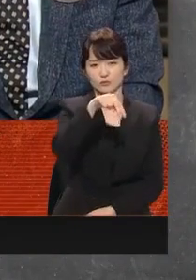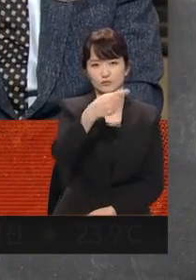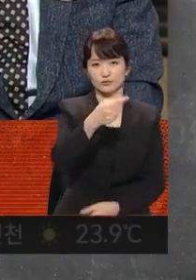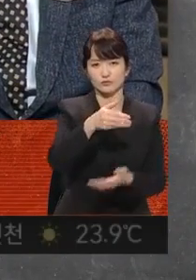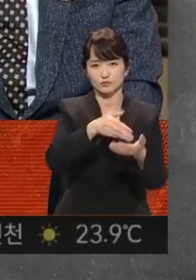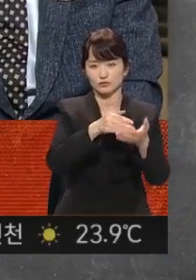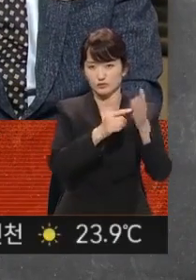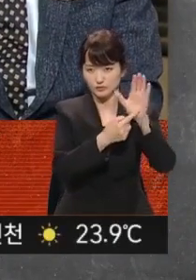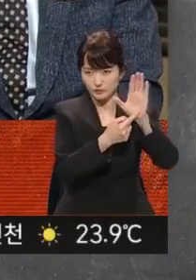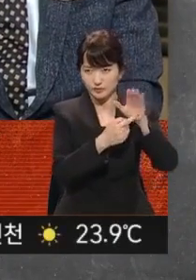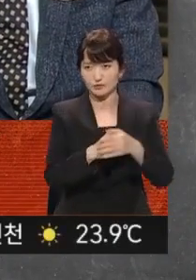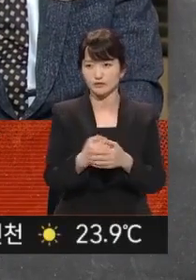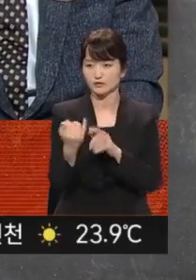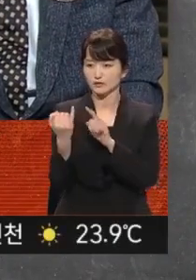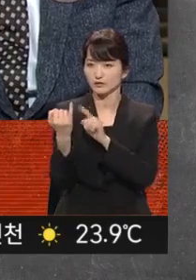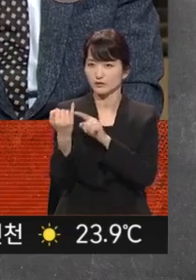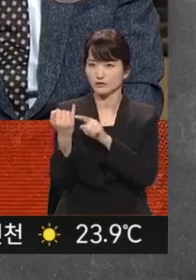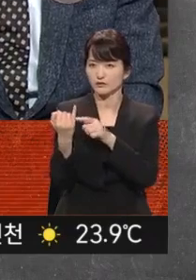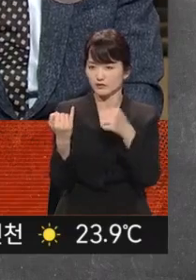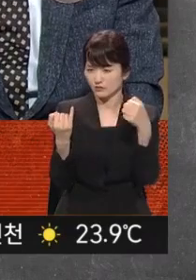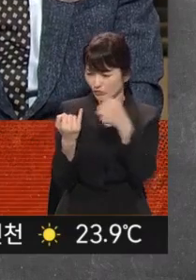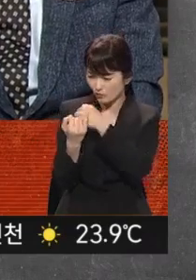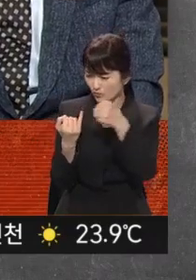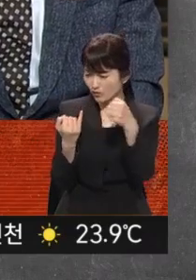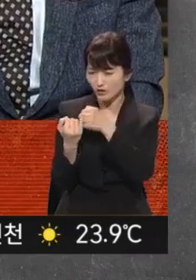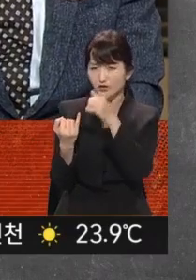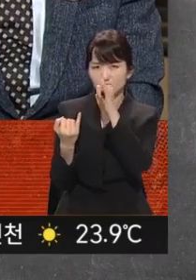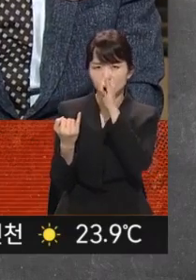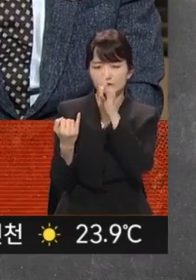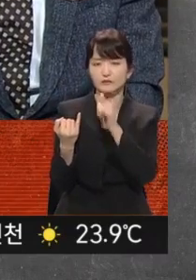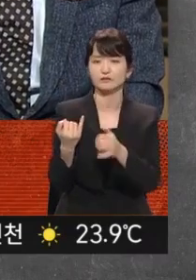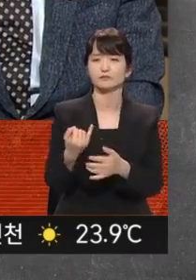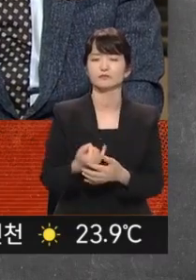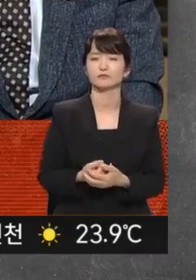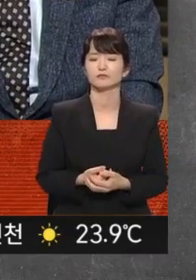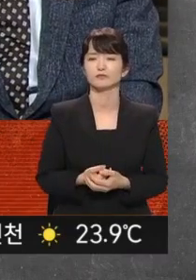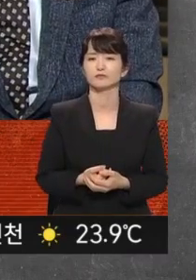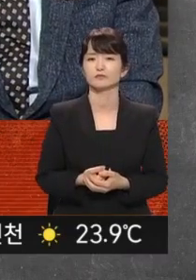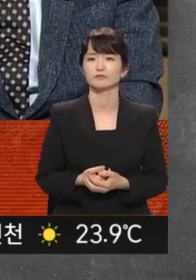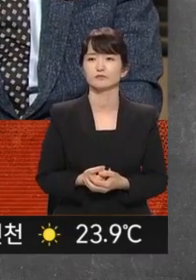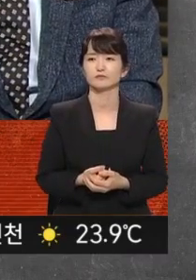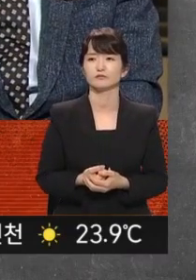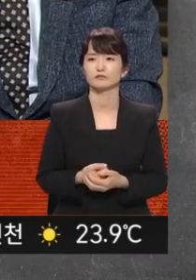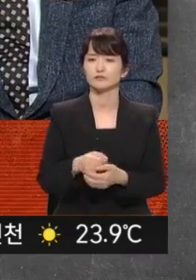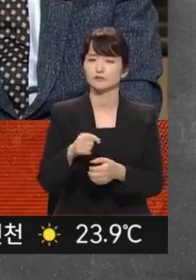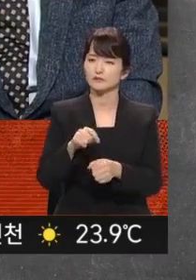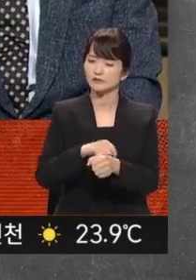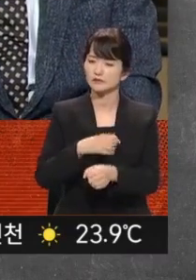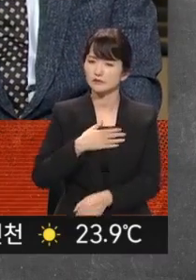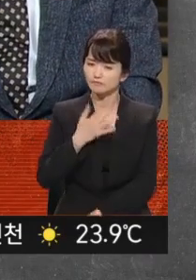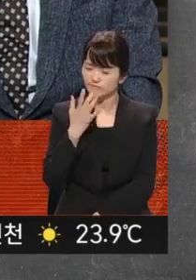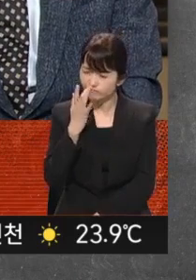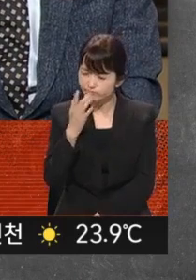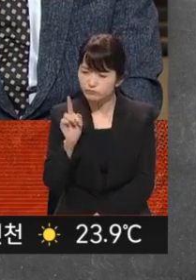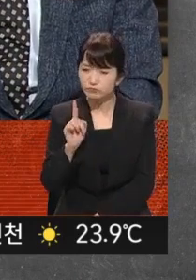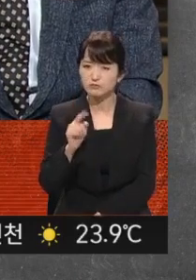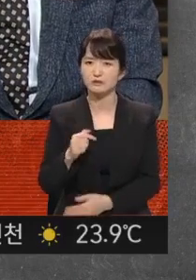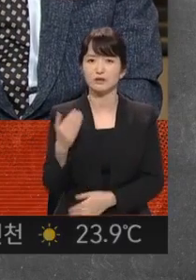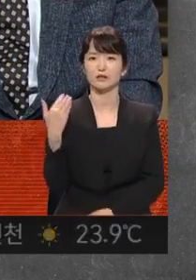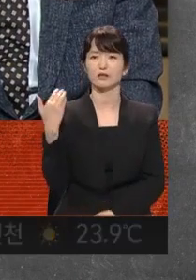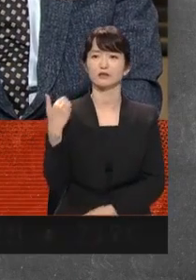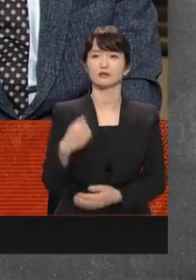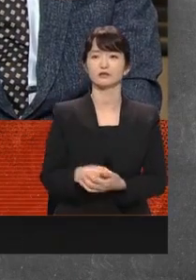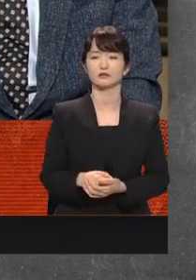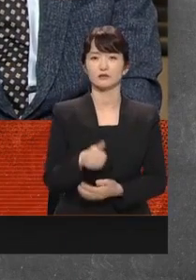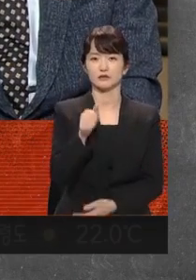바에 의하면이 고인의 몸에 폭행자국이 있는데 특히 이제 저는 이해가 잘 안 되는 것이 아까 나온 것이